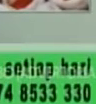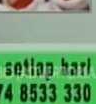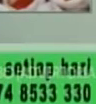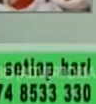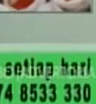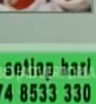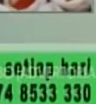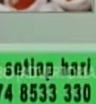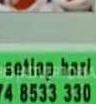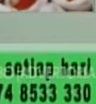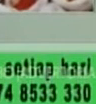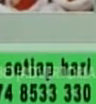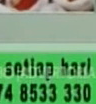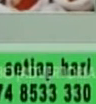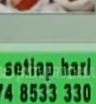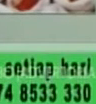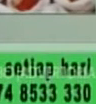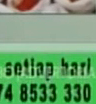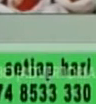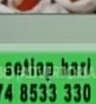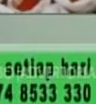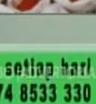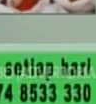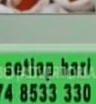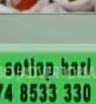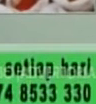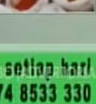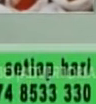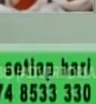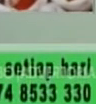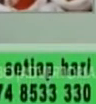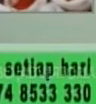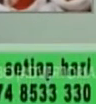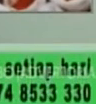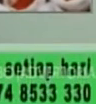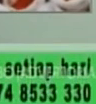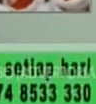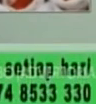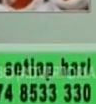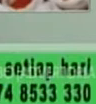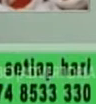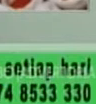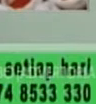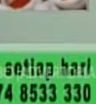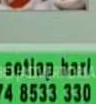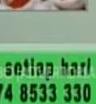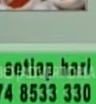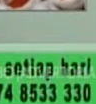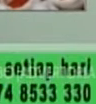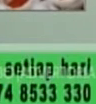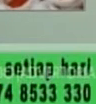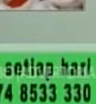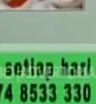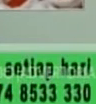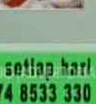bertenaga. Kaki dan tangan saya kesemutan dan bengkak. Penglihatan kabur, berat badan saya menurun. Tiap hari saya harus minum obat dan suntik insulin.